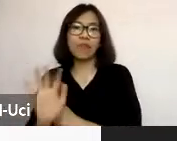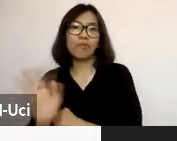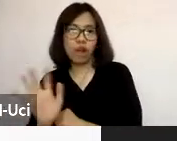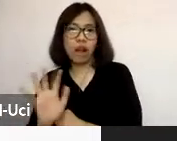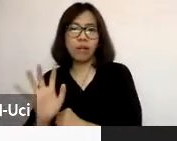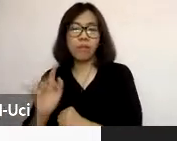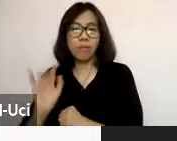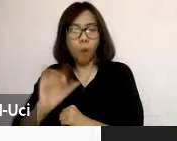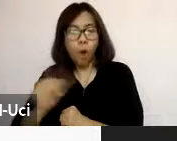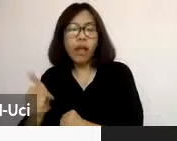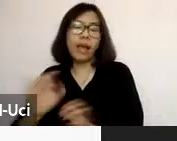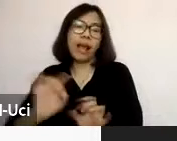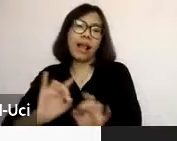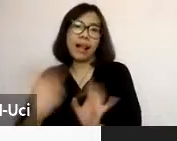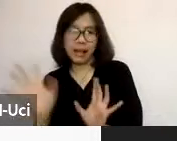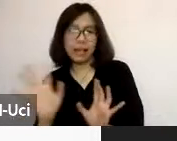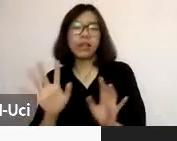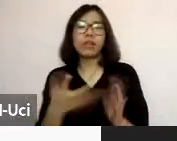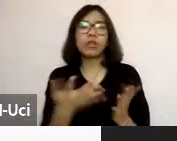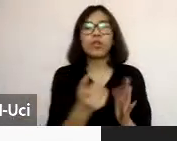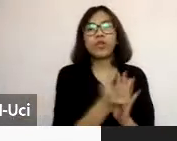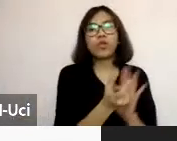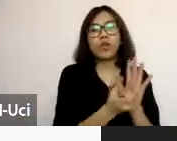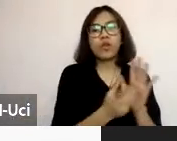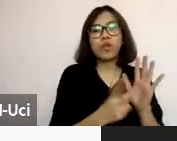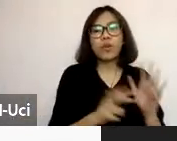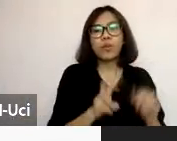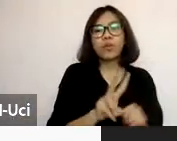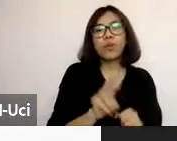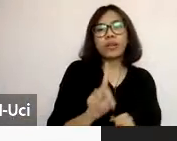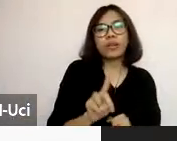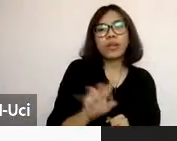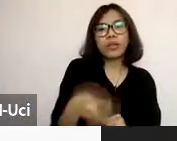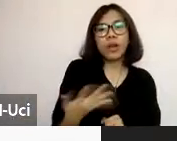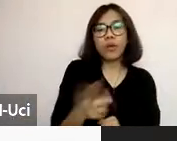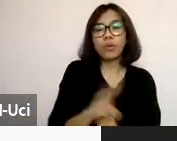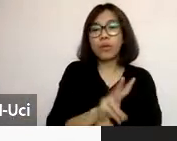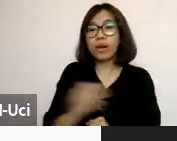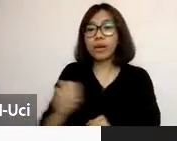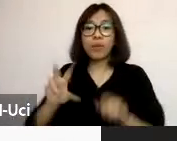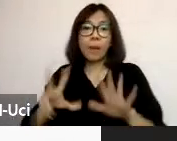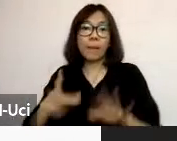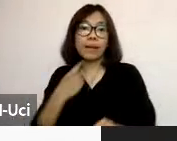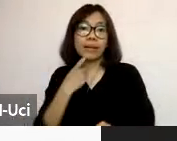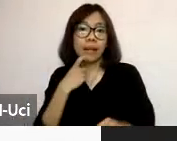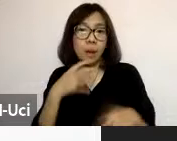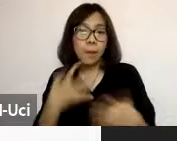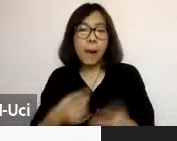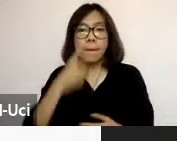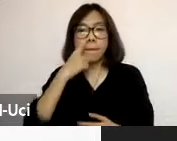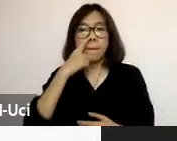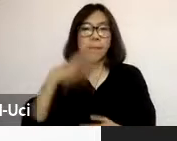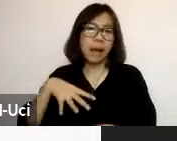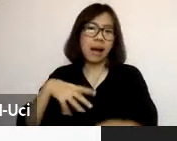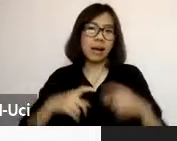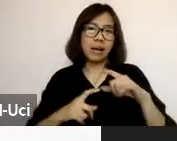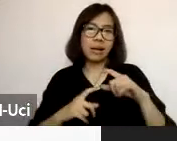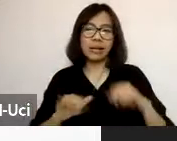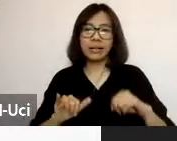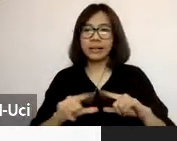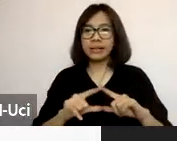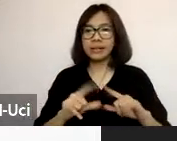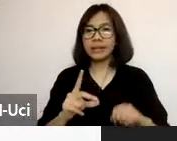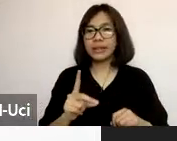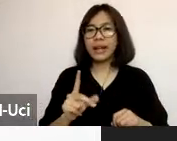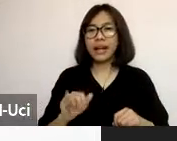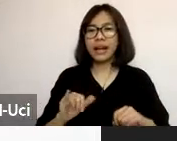undang-undang Nomor 21 Tahun 2008 tentang perbankan syariah dengan membentuk Basarnas